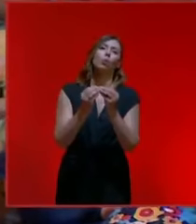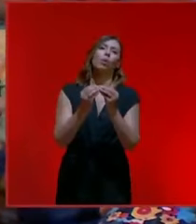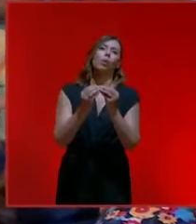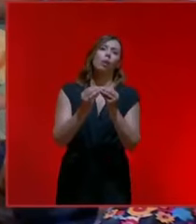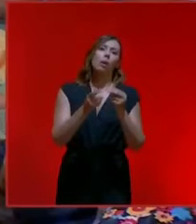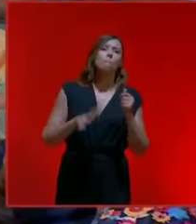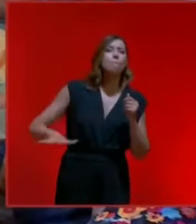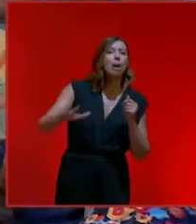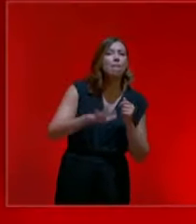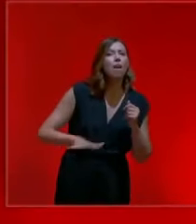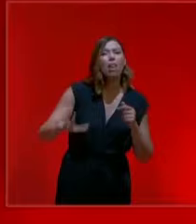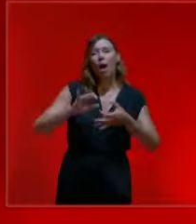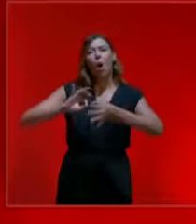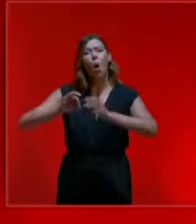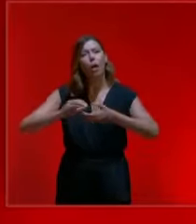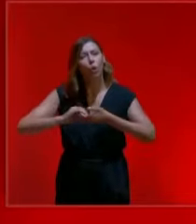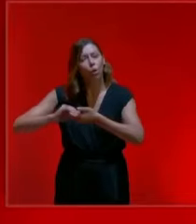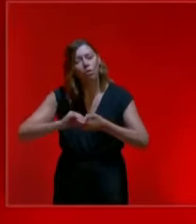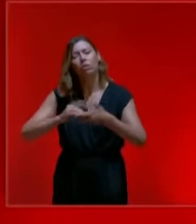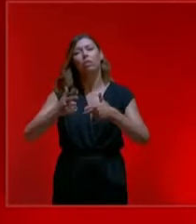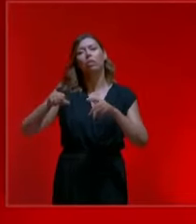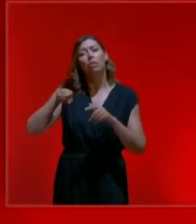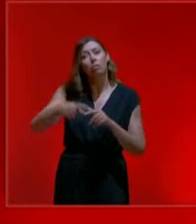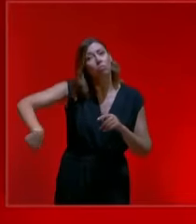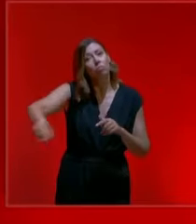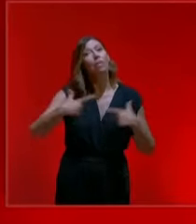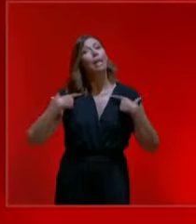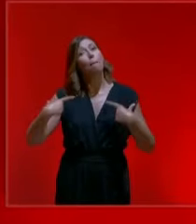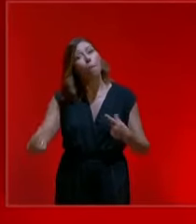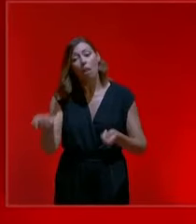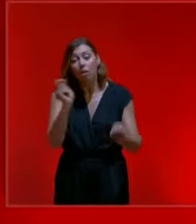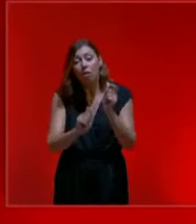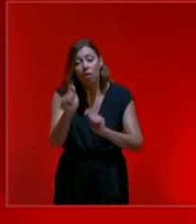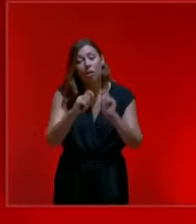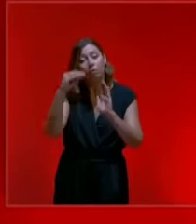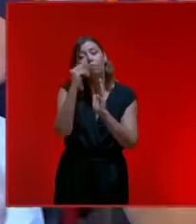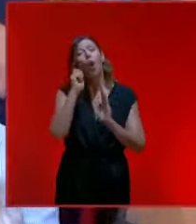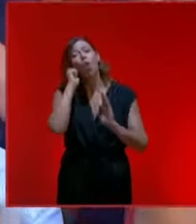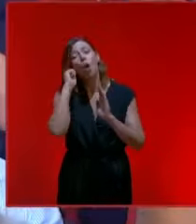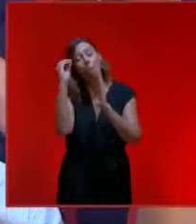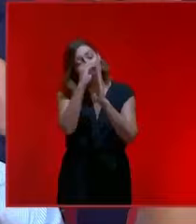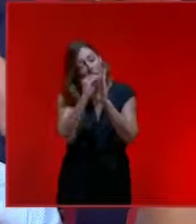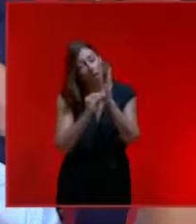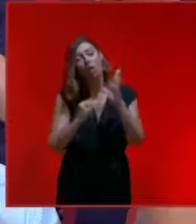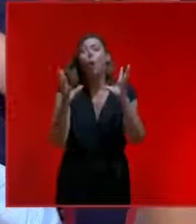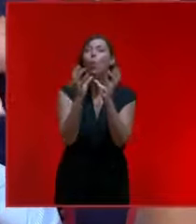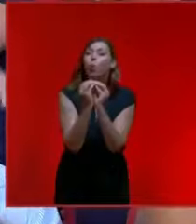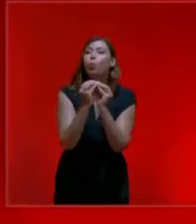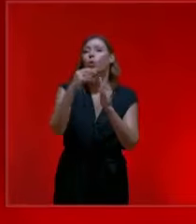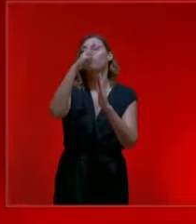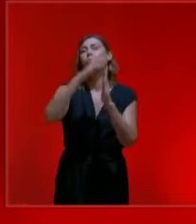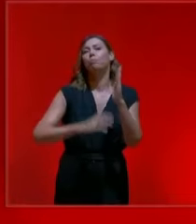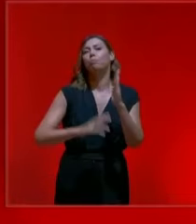οργανώσεις, να διαμορφώνουν τα ψηφοδέλτιά μας, ναι! Να διαμορφώνουν τα ψηφοδέλτιά μας τα μέλη με καθολική